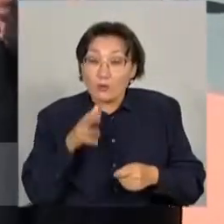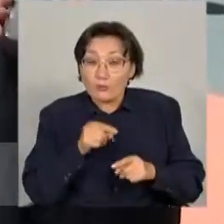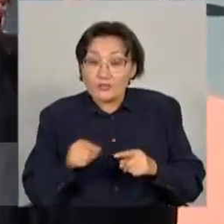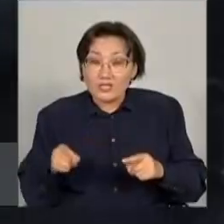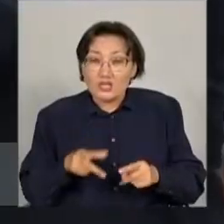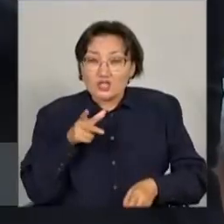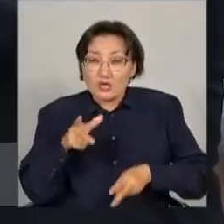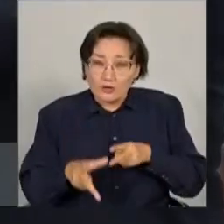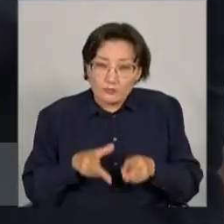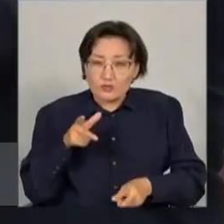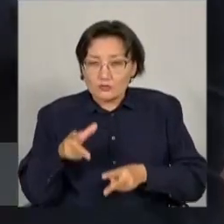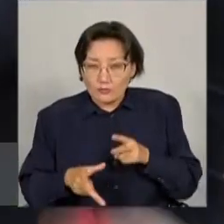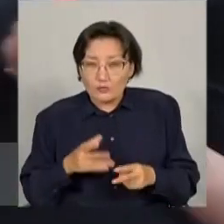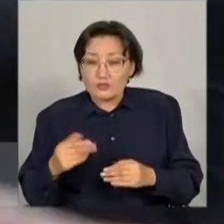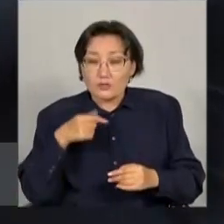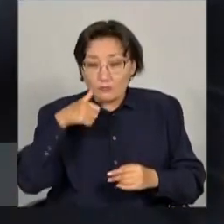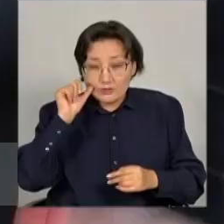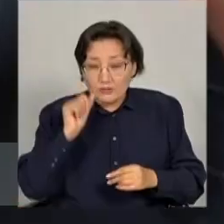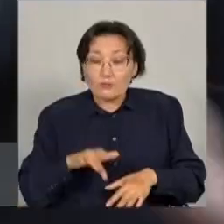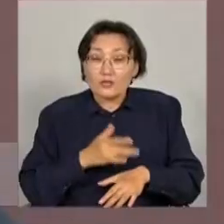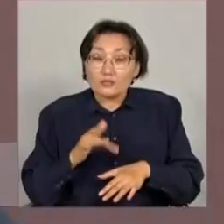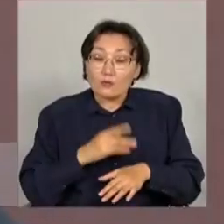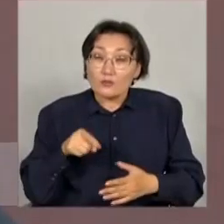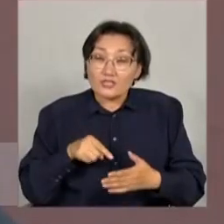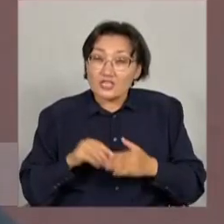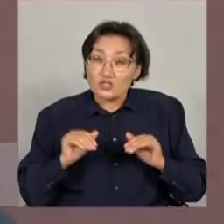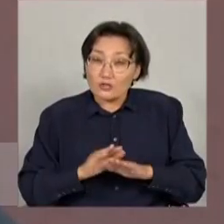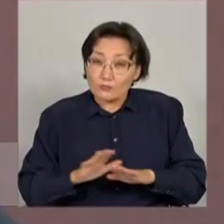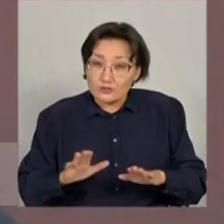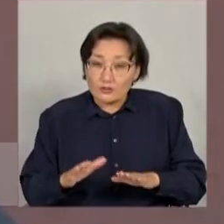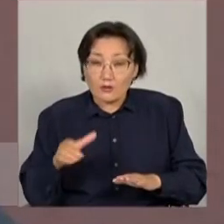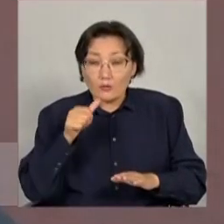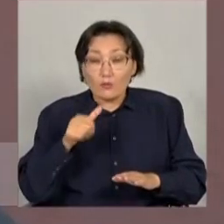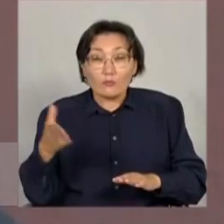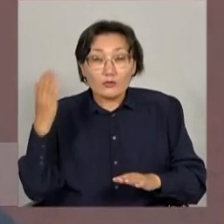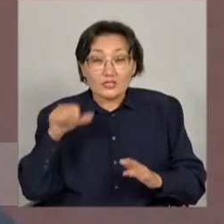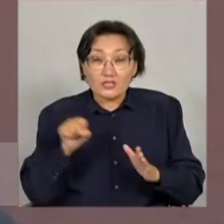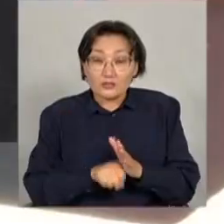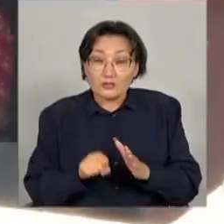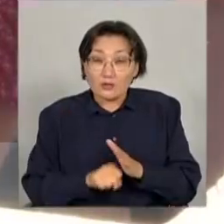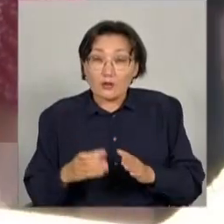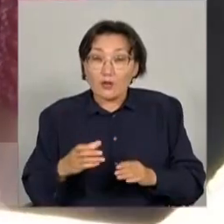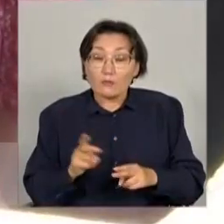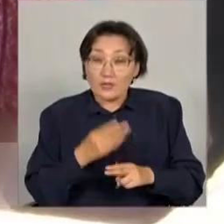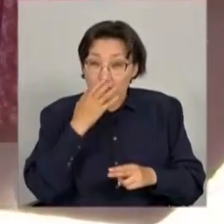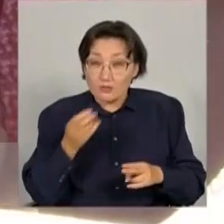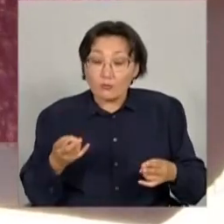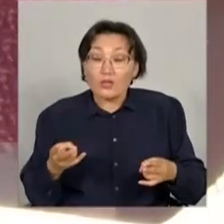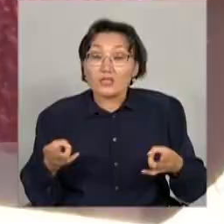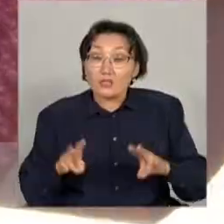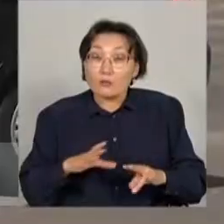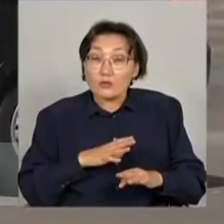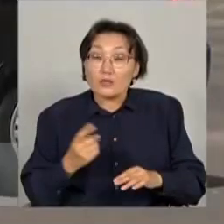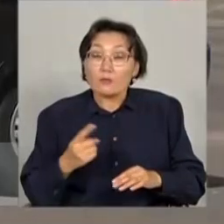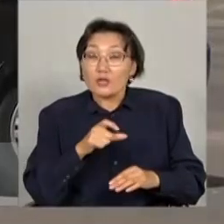шағым айтып келеді. Сөздеріне сенсек, кешенің коммуналдық мәселесі шешілмеген, былтыр қыста жылусыз қалып бірнеше рет жиналған болатын. Енді